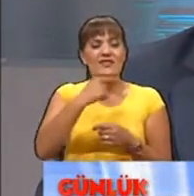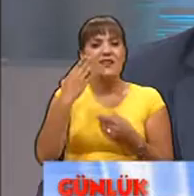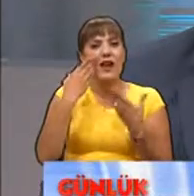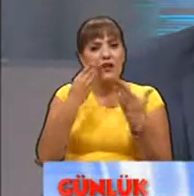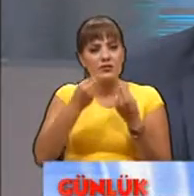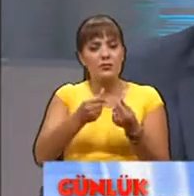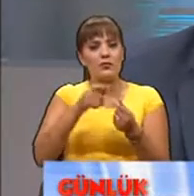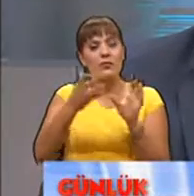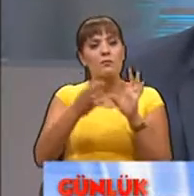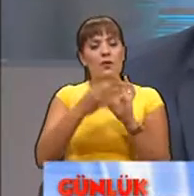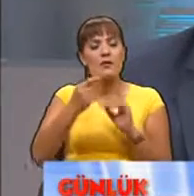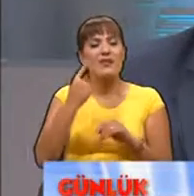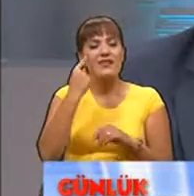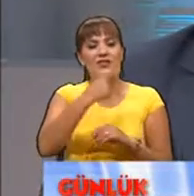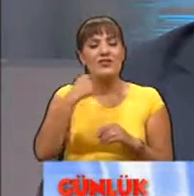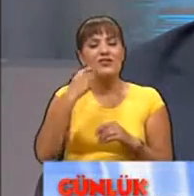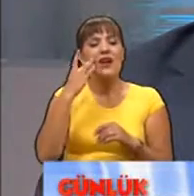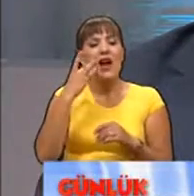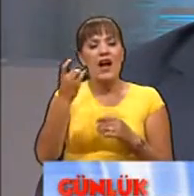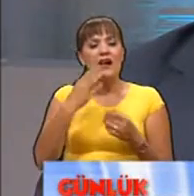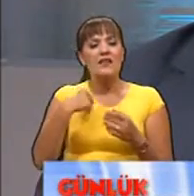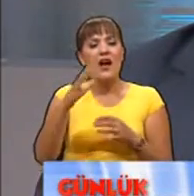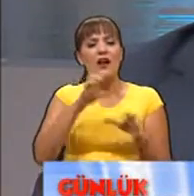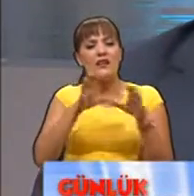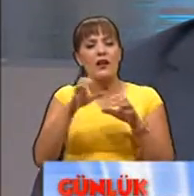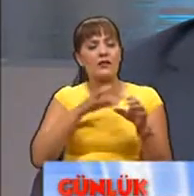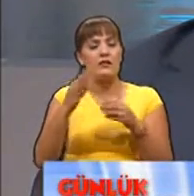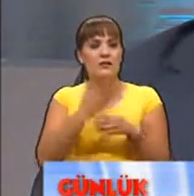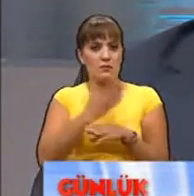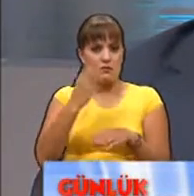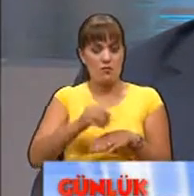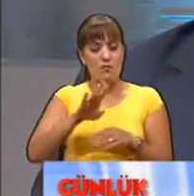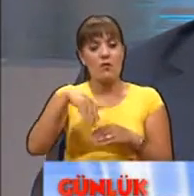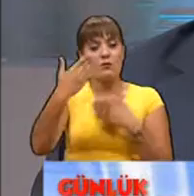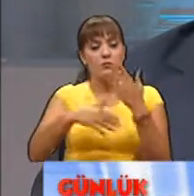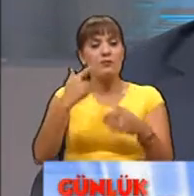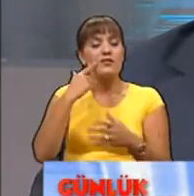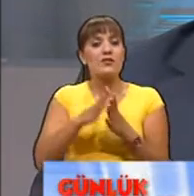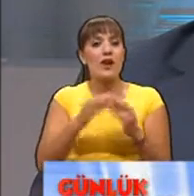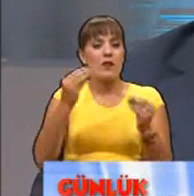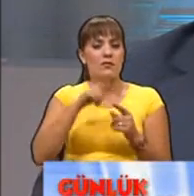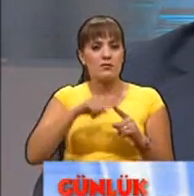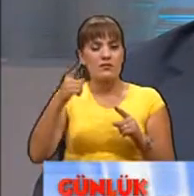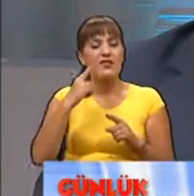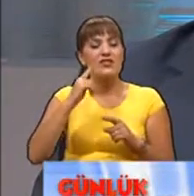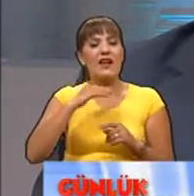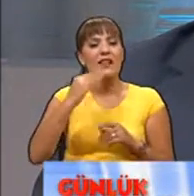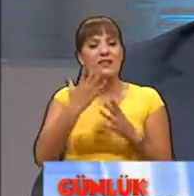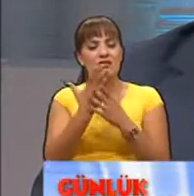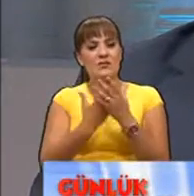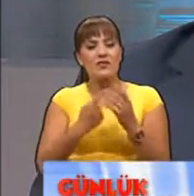aşınmalara, buna bağlı olarak dişlerde hassasiyete sebep oluyor. Daha ileri vakalarda dişlerin kaybına kadar giden diş eti